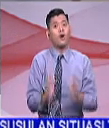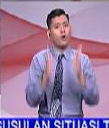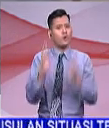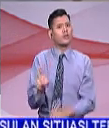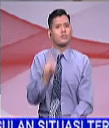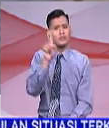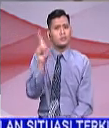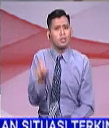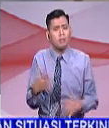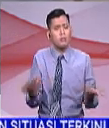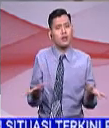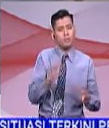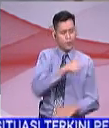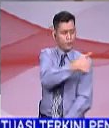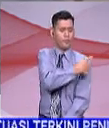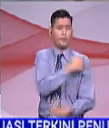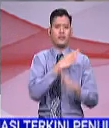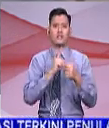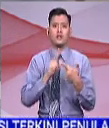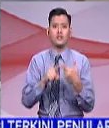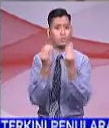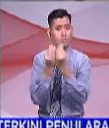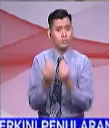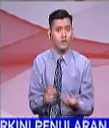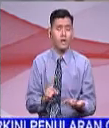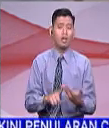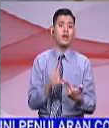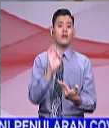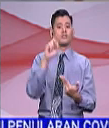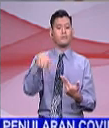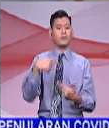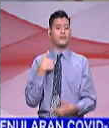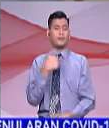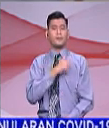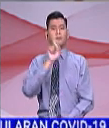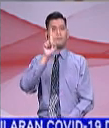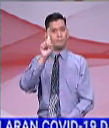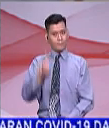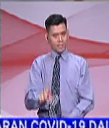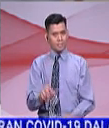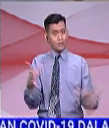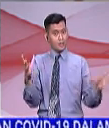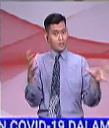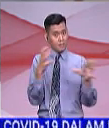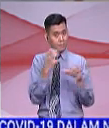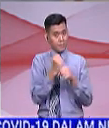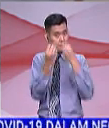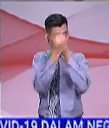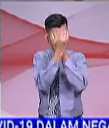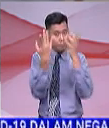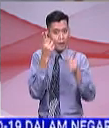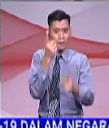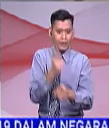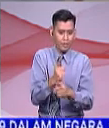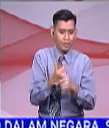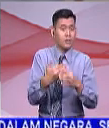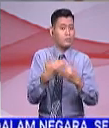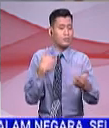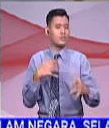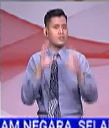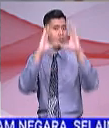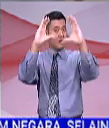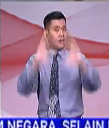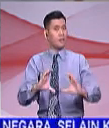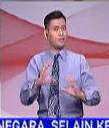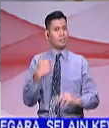ramai akan tanya tentang vaksin, tentang angka, tentang SOP. Jadi kita kena rujuk daripada sumber yang sahih sebelum kita sampaikan. Dan cara kita menyampaikan